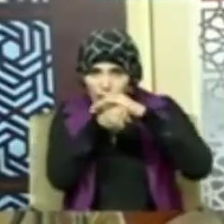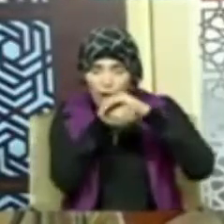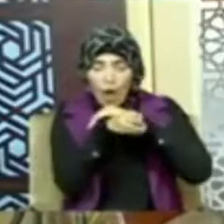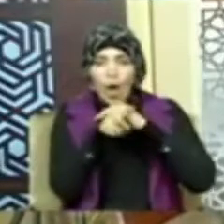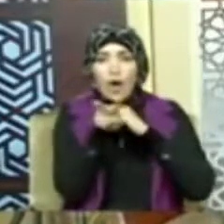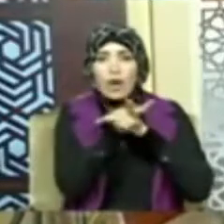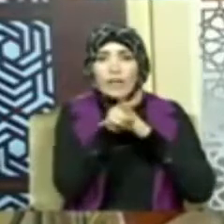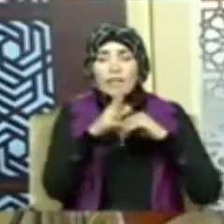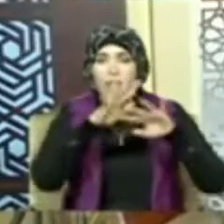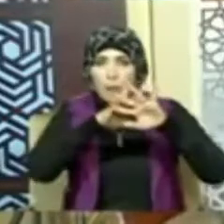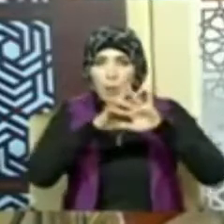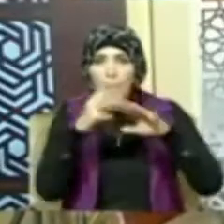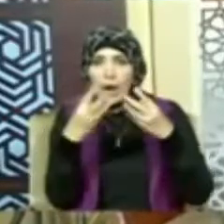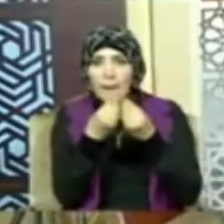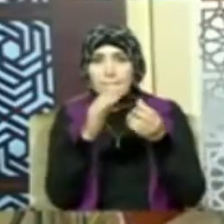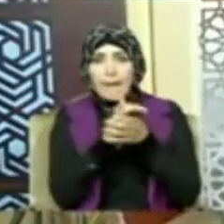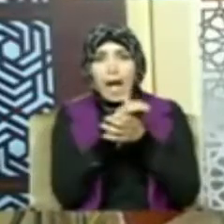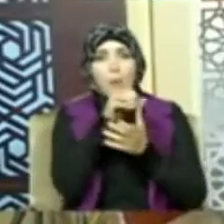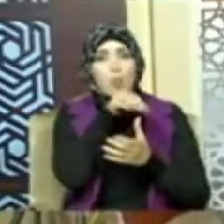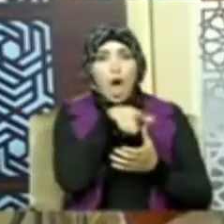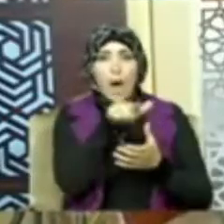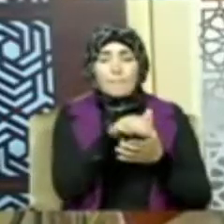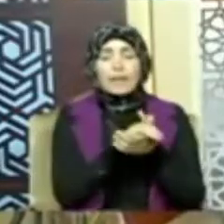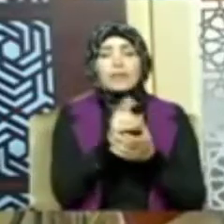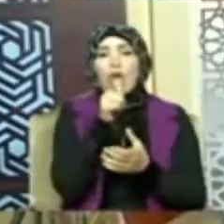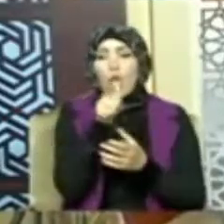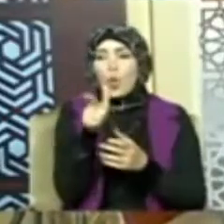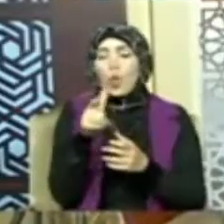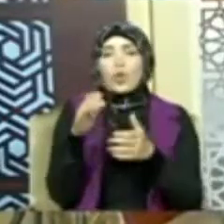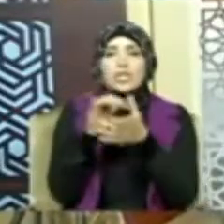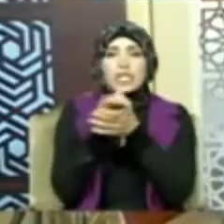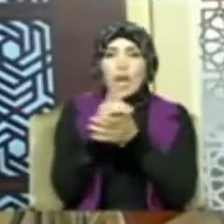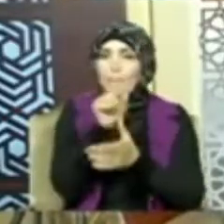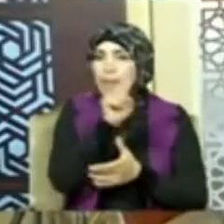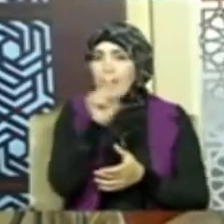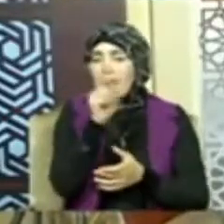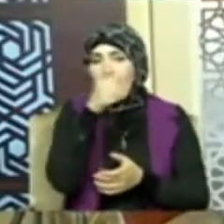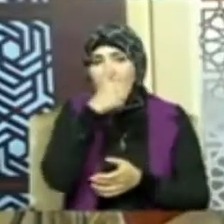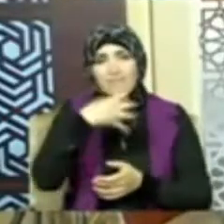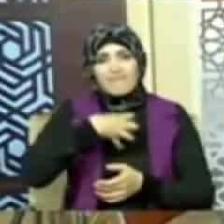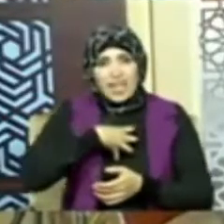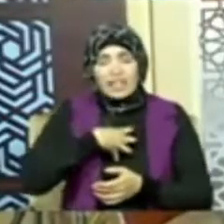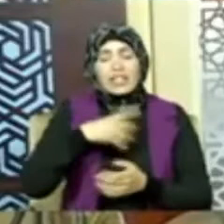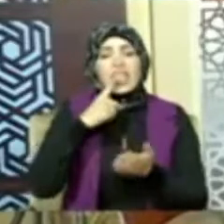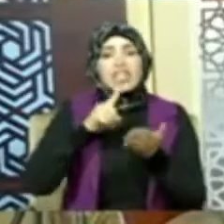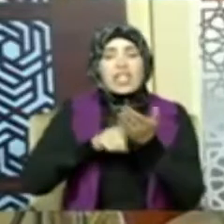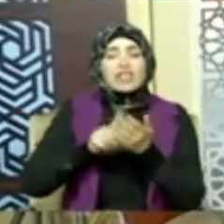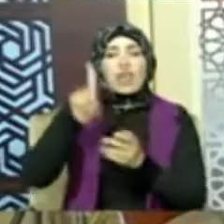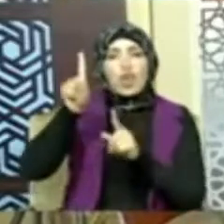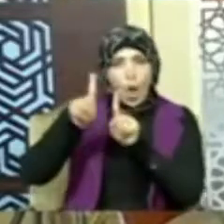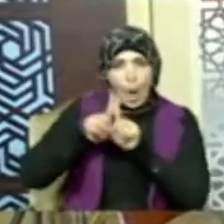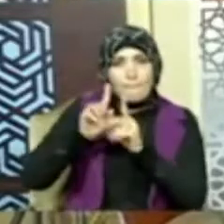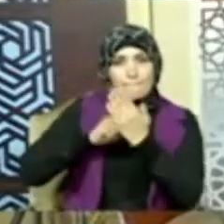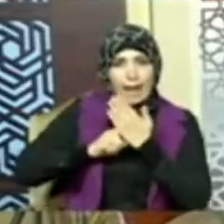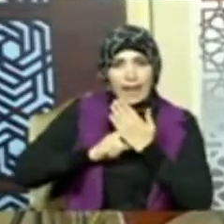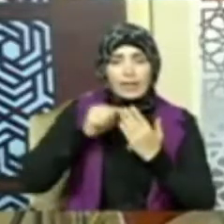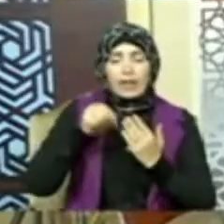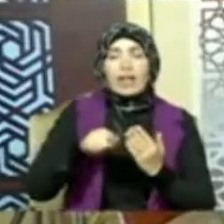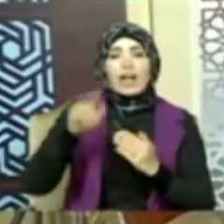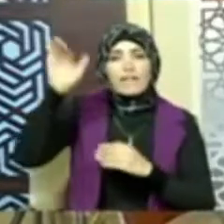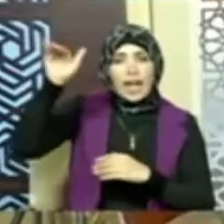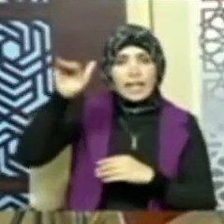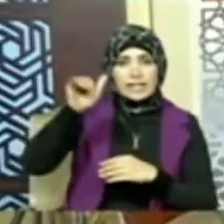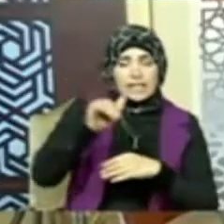إذ يقول لصاحبه لا تحزن إن الله معنا، فأنزل